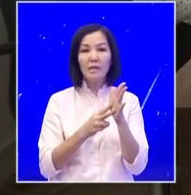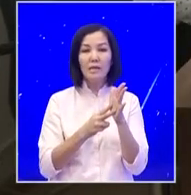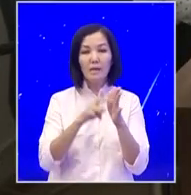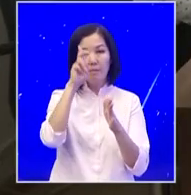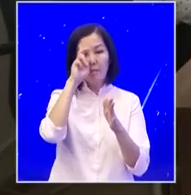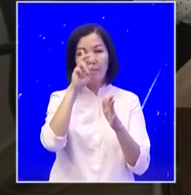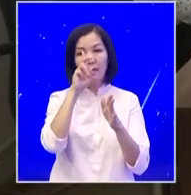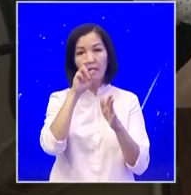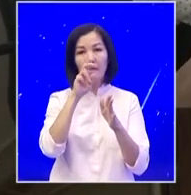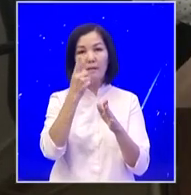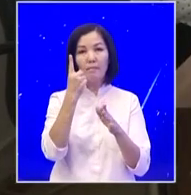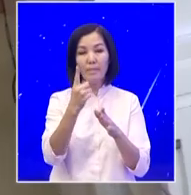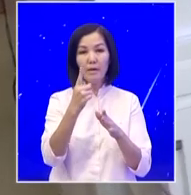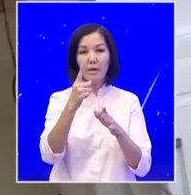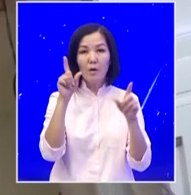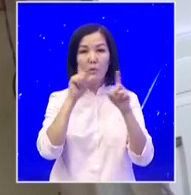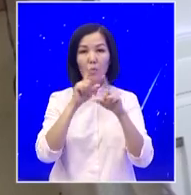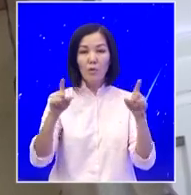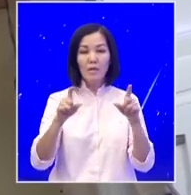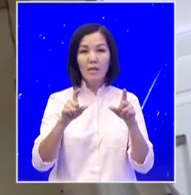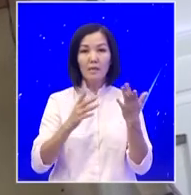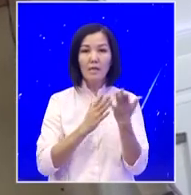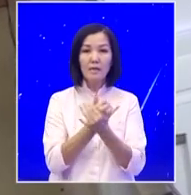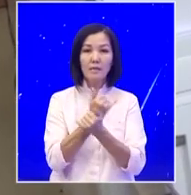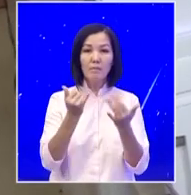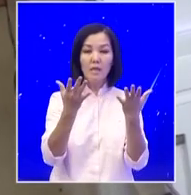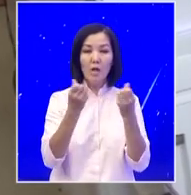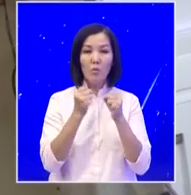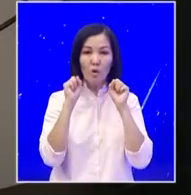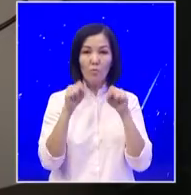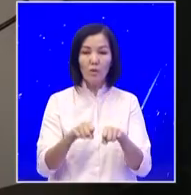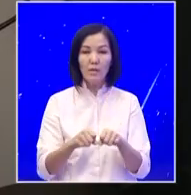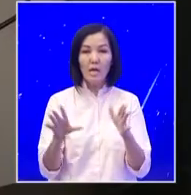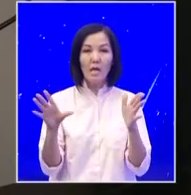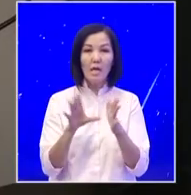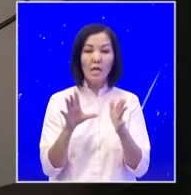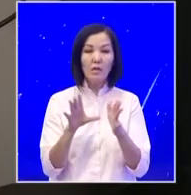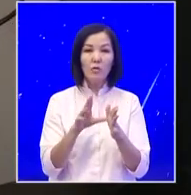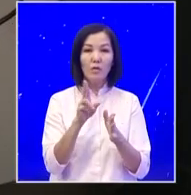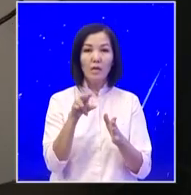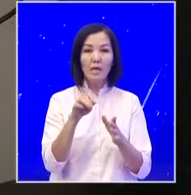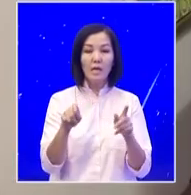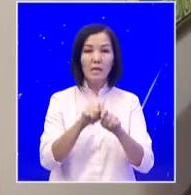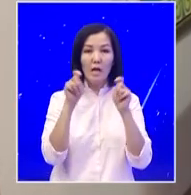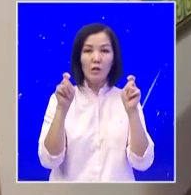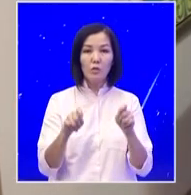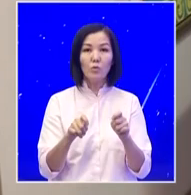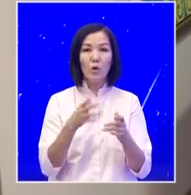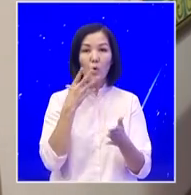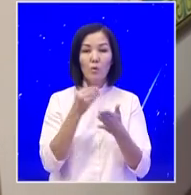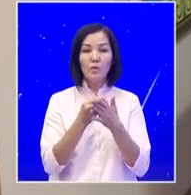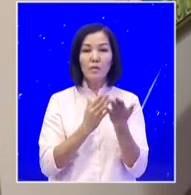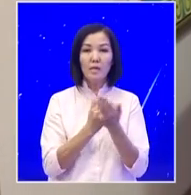мамандары бір орталықтан тұрғындар қажетін қанағаттандырып отыр. Әрі электронды кілт ашу мен өзіне қызмет көрсету бұрышы